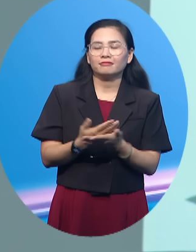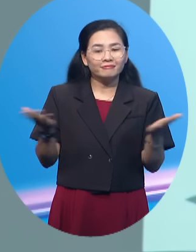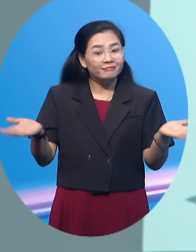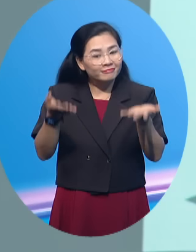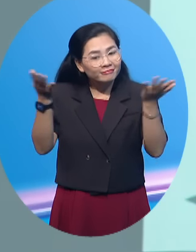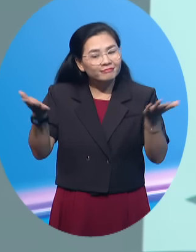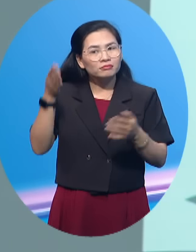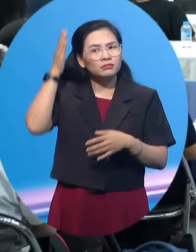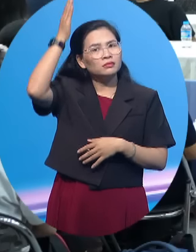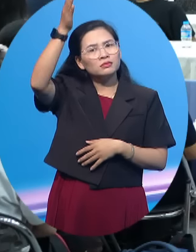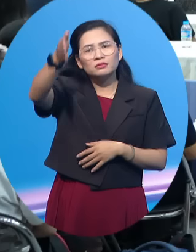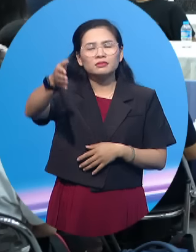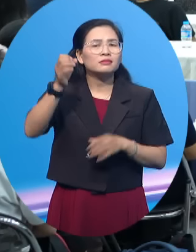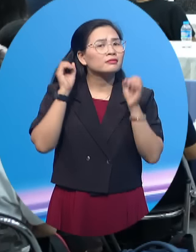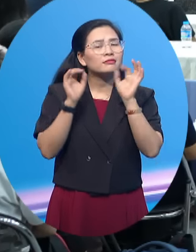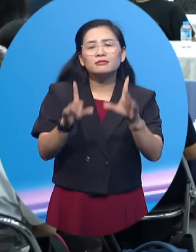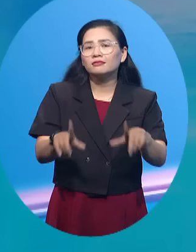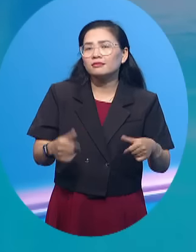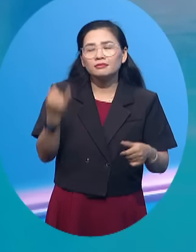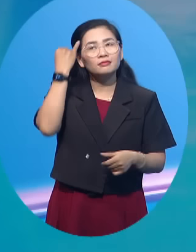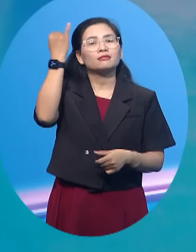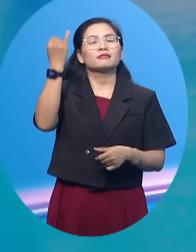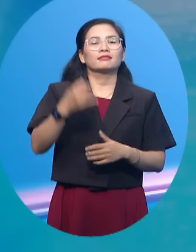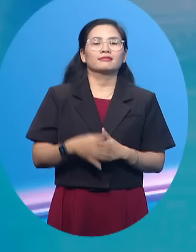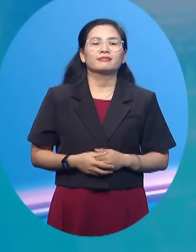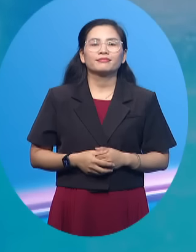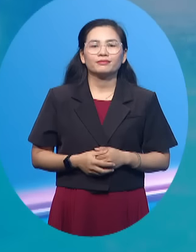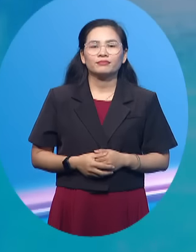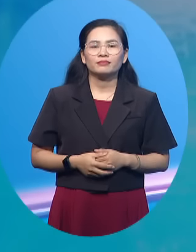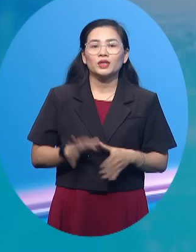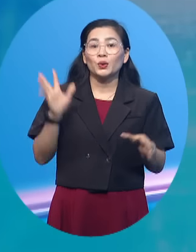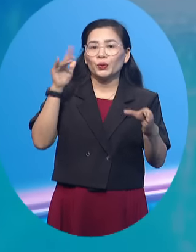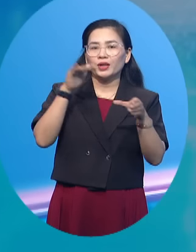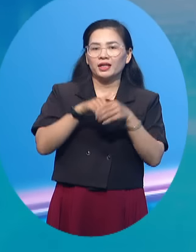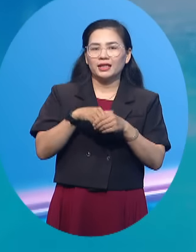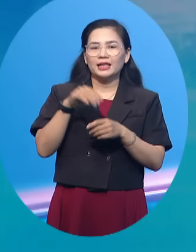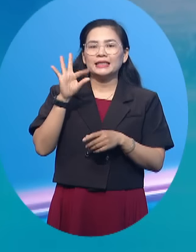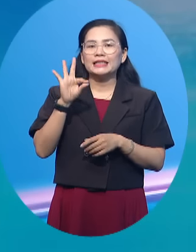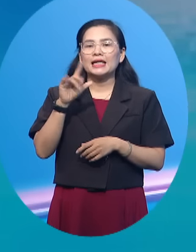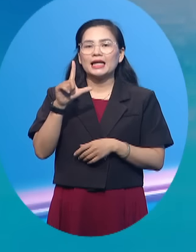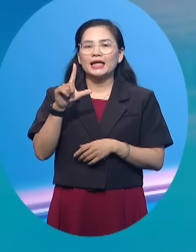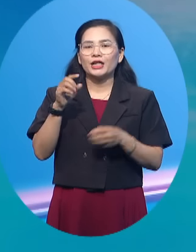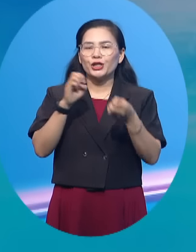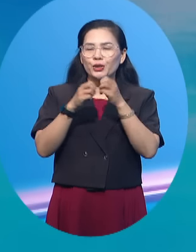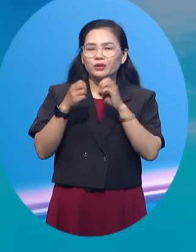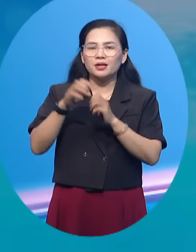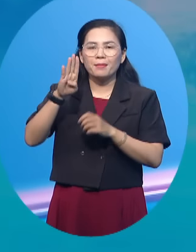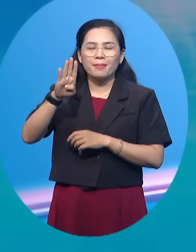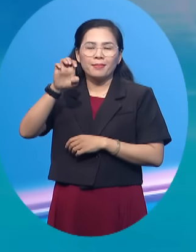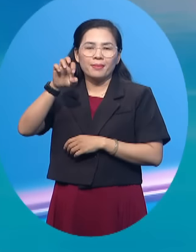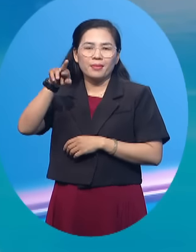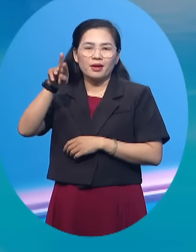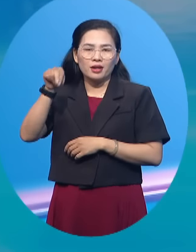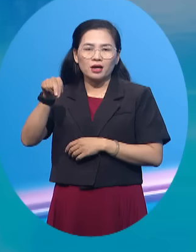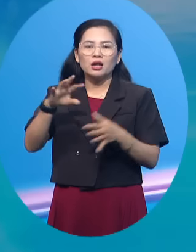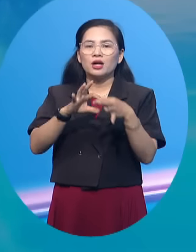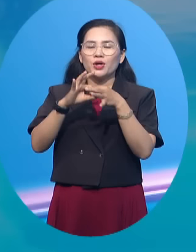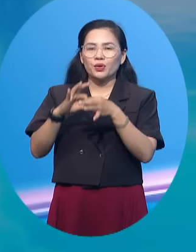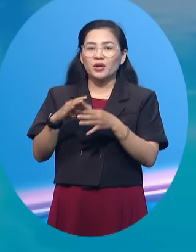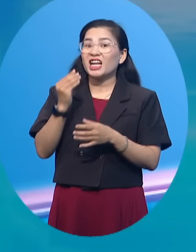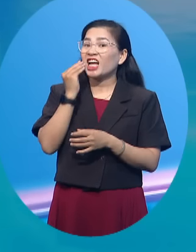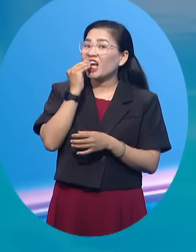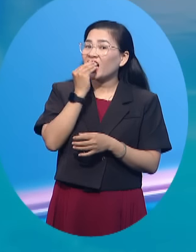nghĩ về tương lai của ngành giáo dục. Hội nghị triết lý điều trị burn trong phẫu thuật nha khoa tái tạo, thẩm mỹ và nha khoa cấy